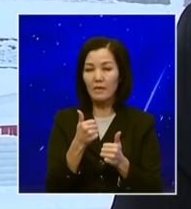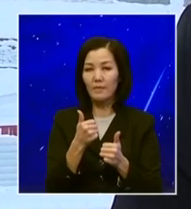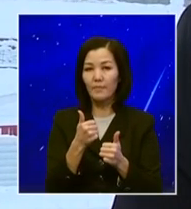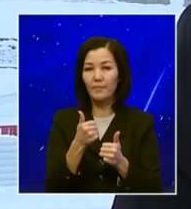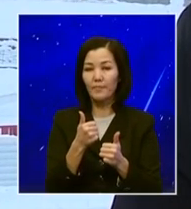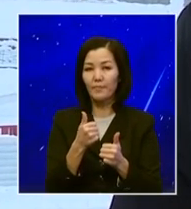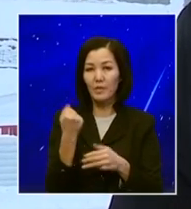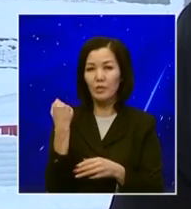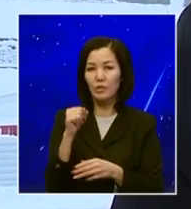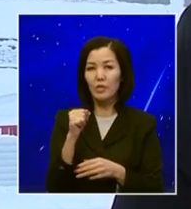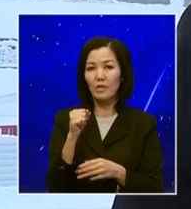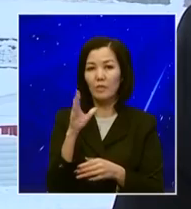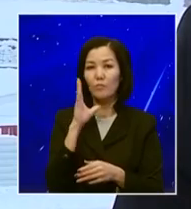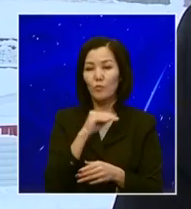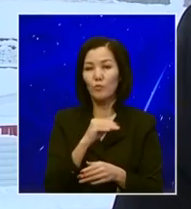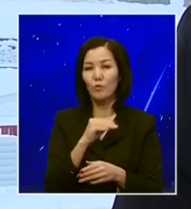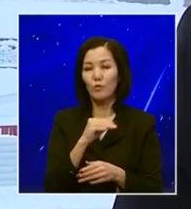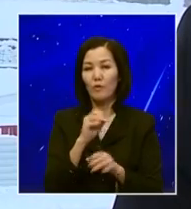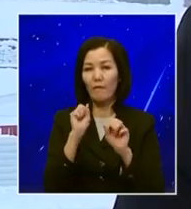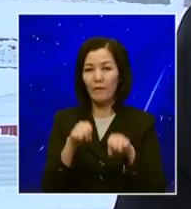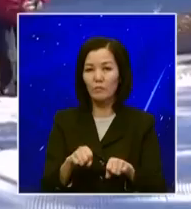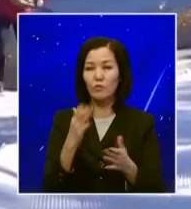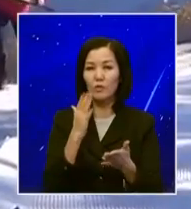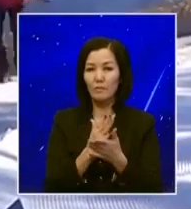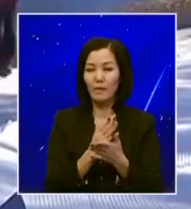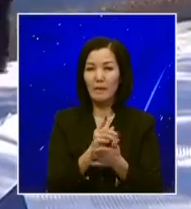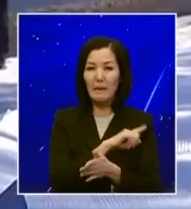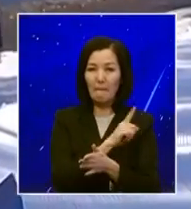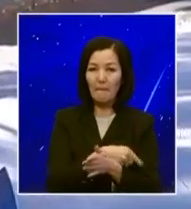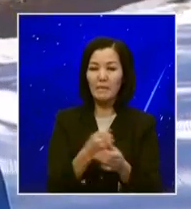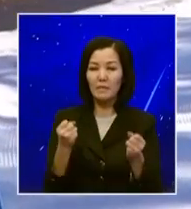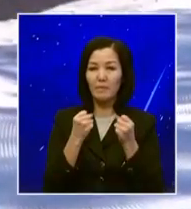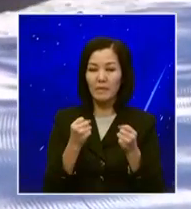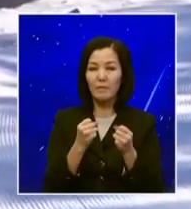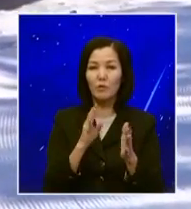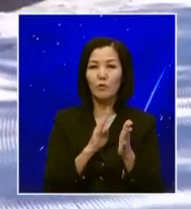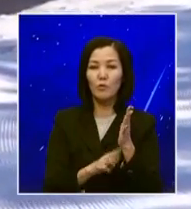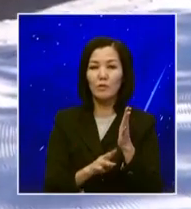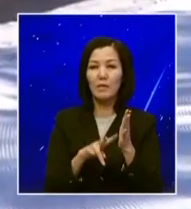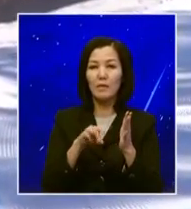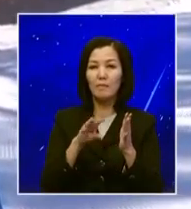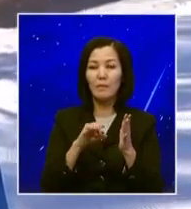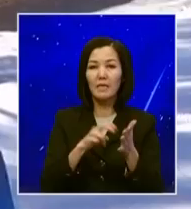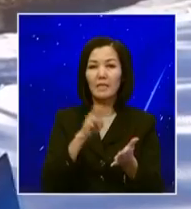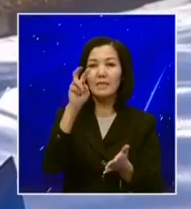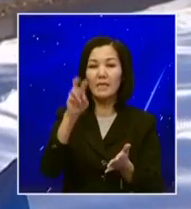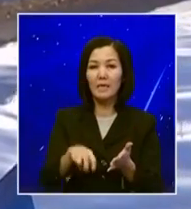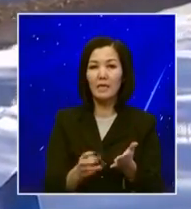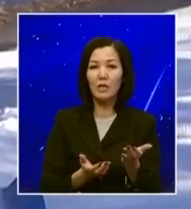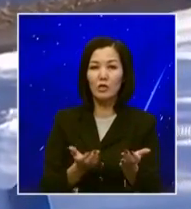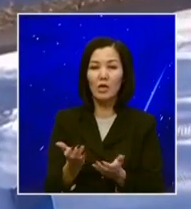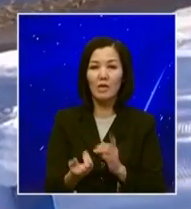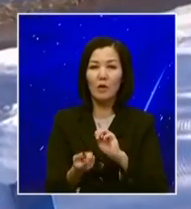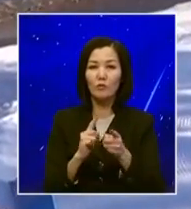жарыстарда осы жүлдегер атануда мүмкіндіктер бар, өте зор. Жерлестеріміз 90 метрлік тұғырдан секірген соң шаңғысын ауыстырып